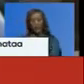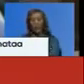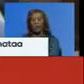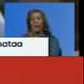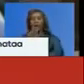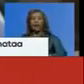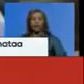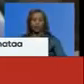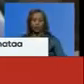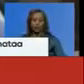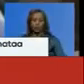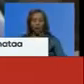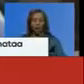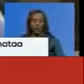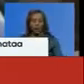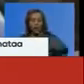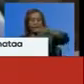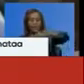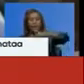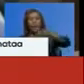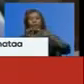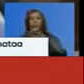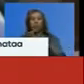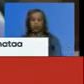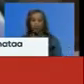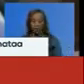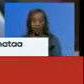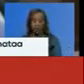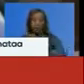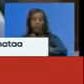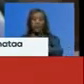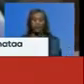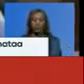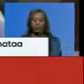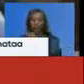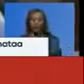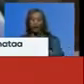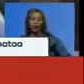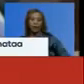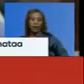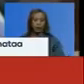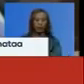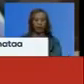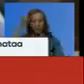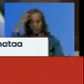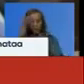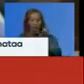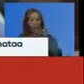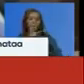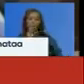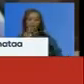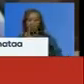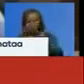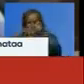ተቀብሎ አዲስ ሊቀመንበር መርጧል። በዚህ መሰረት በአገራችን ህገ መንግስት አንቀጽ 73 ንዑስ